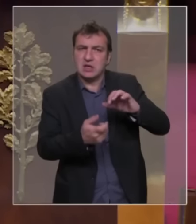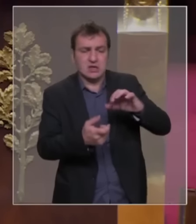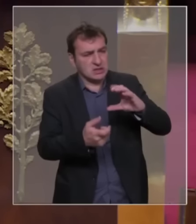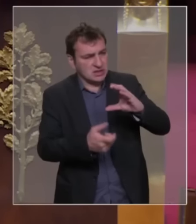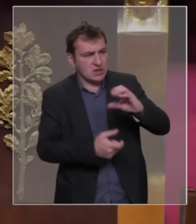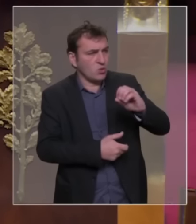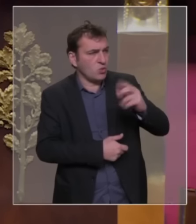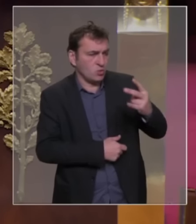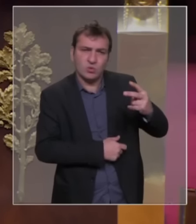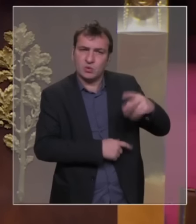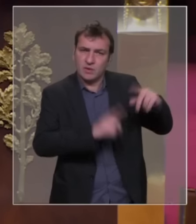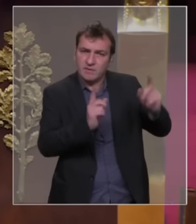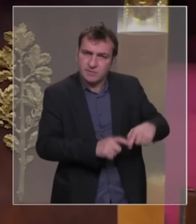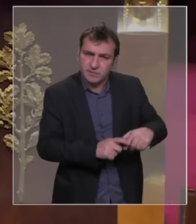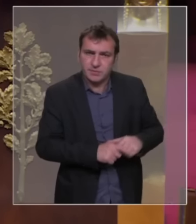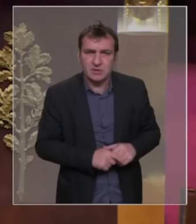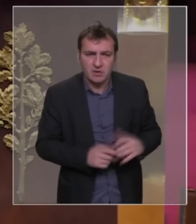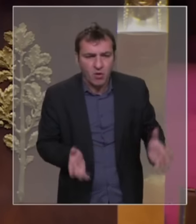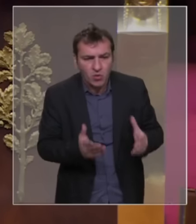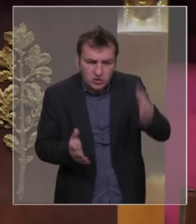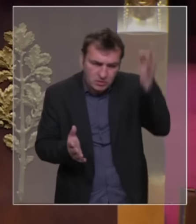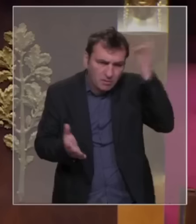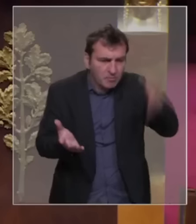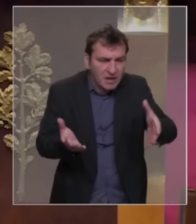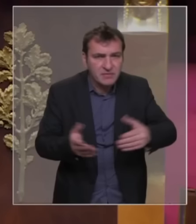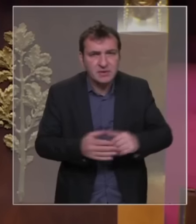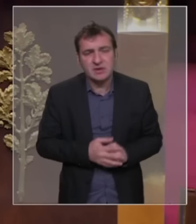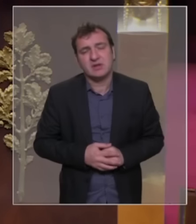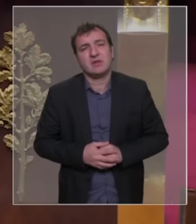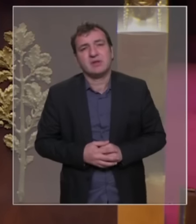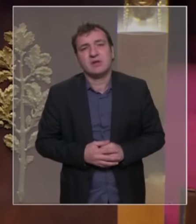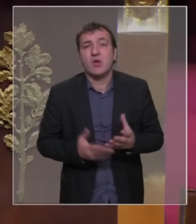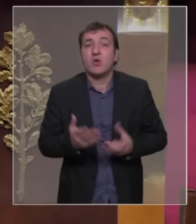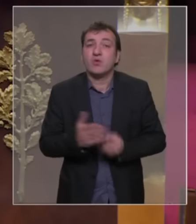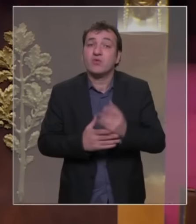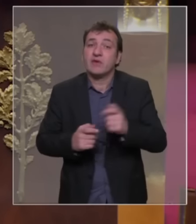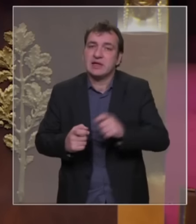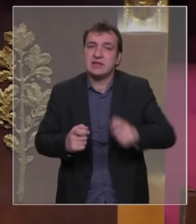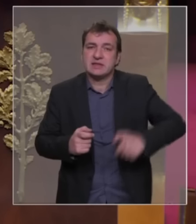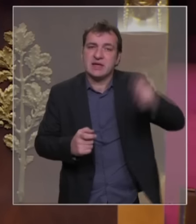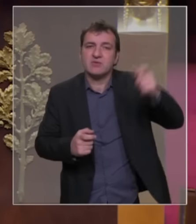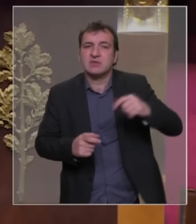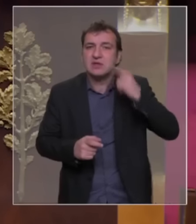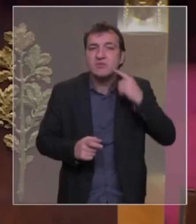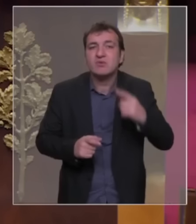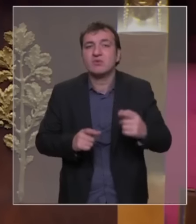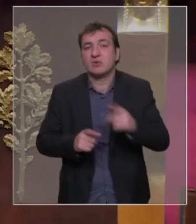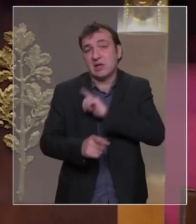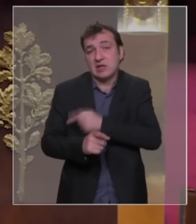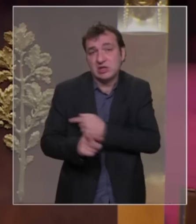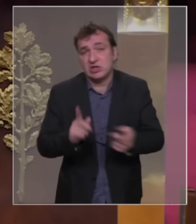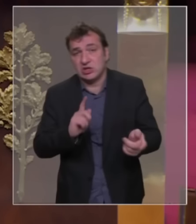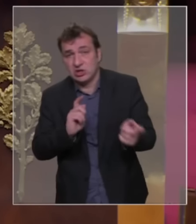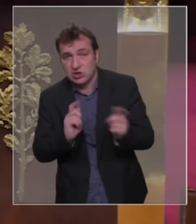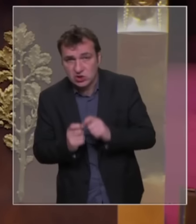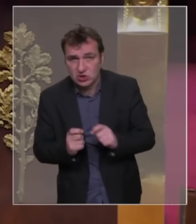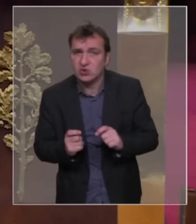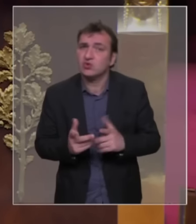Décarbonation des usines, encouragement à l'innovation, implantation de nouvelles industries de la transition, renforcement de nos filières